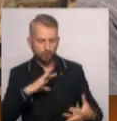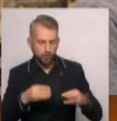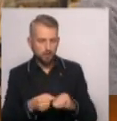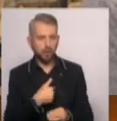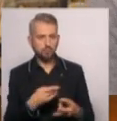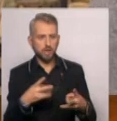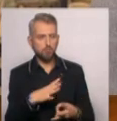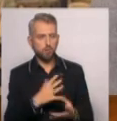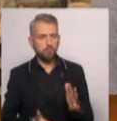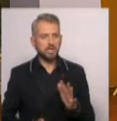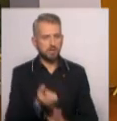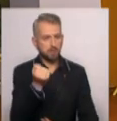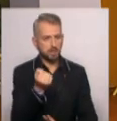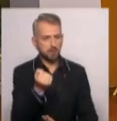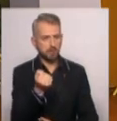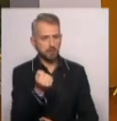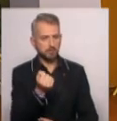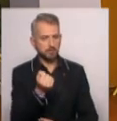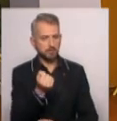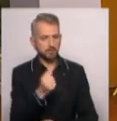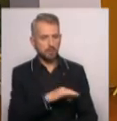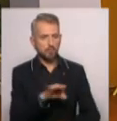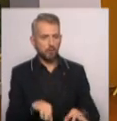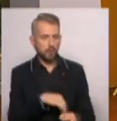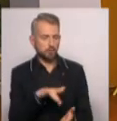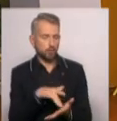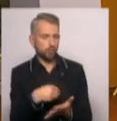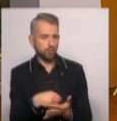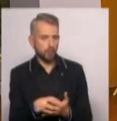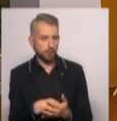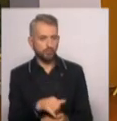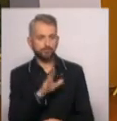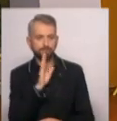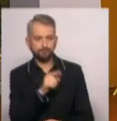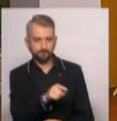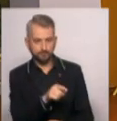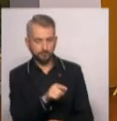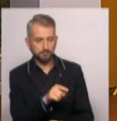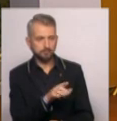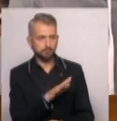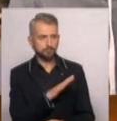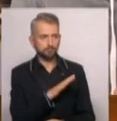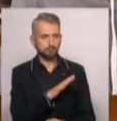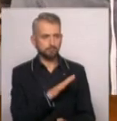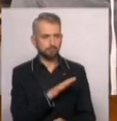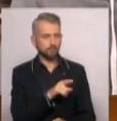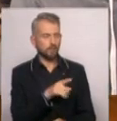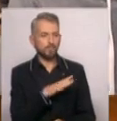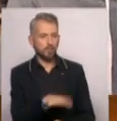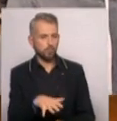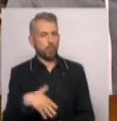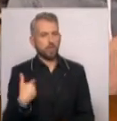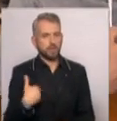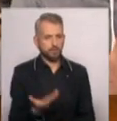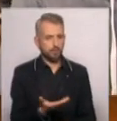таки треба було підтримати проєкт міського бюджету. У Наталії було, і воно не було корисливим, і